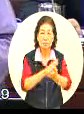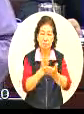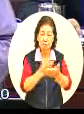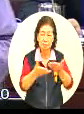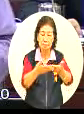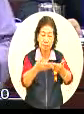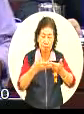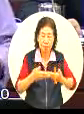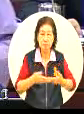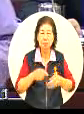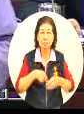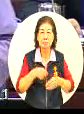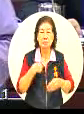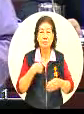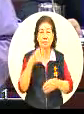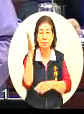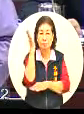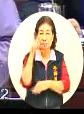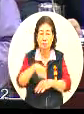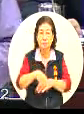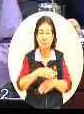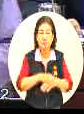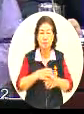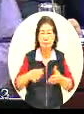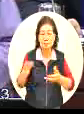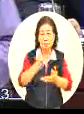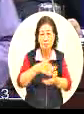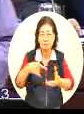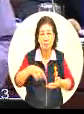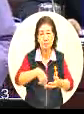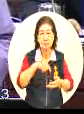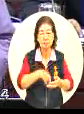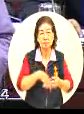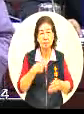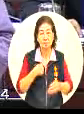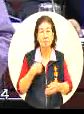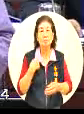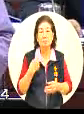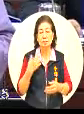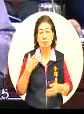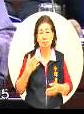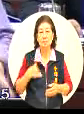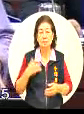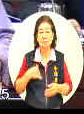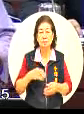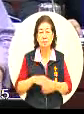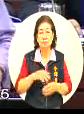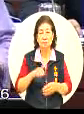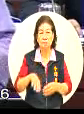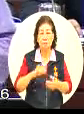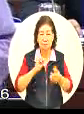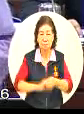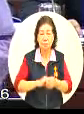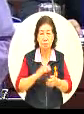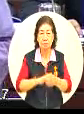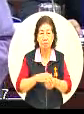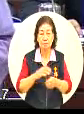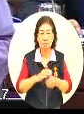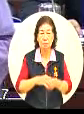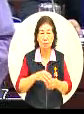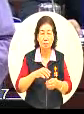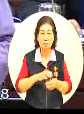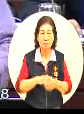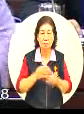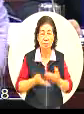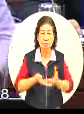段虽然市政府没有征收不过按照我所了解他必须一样提供能够做公